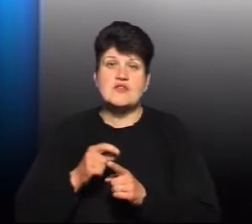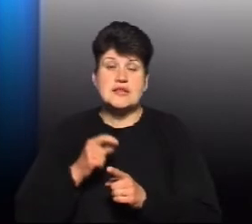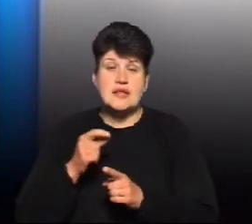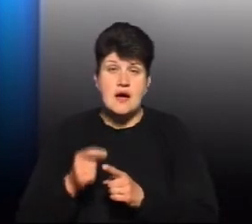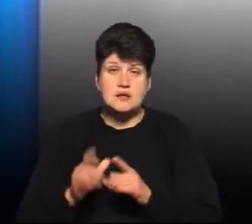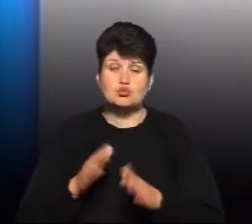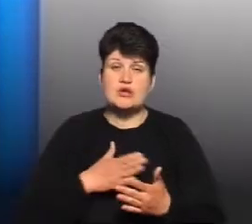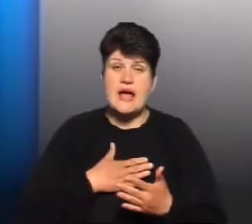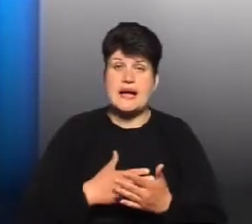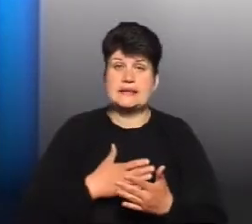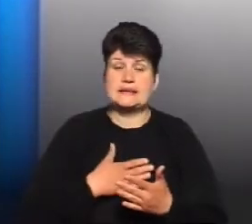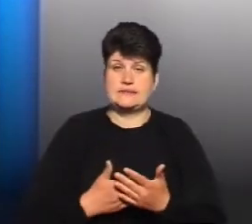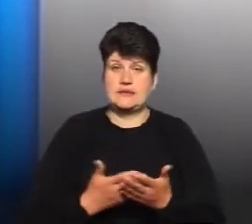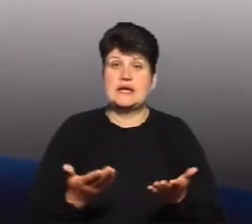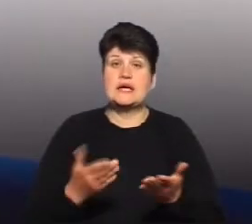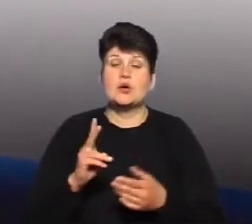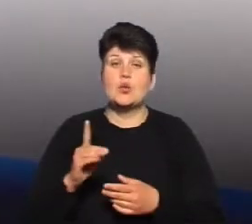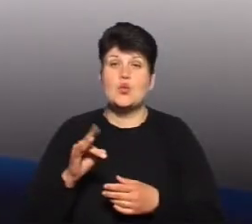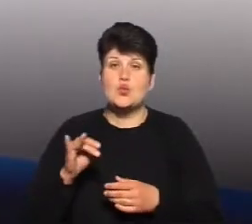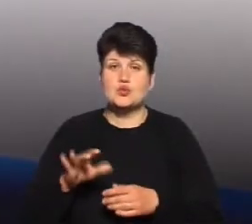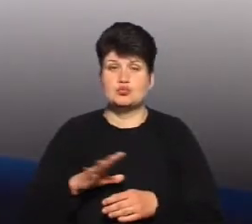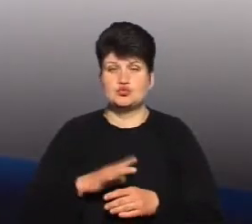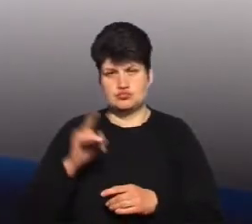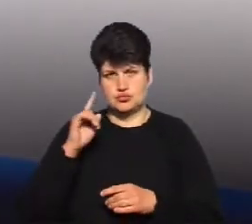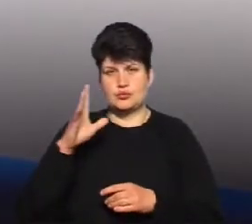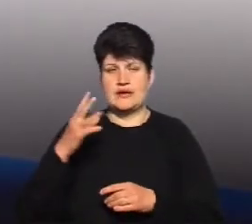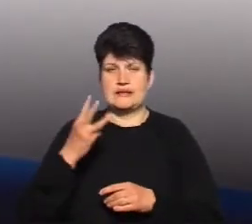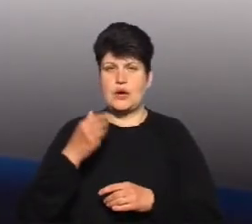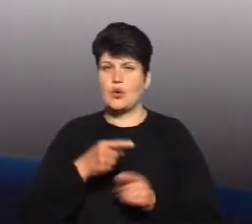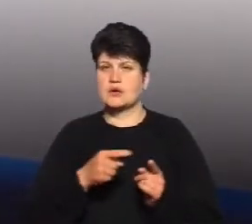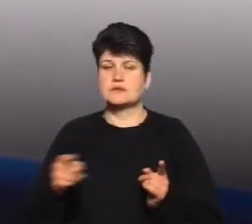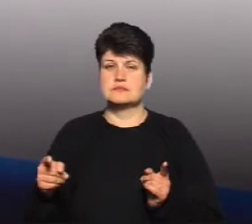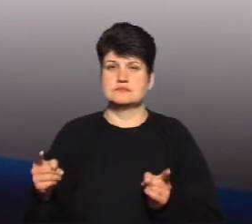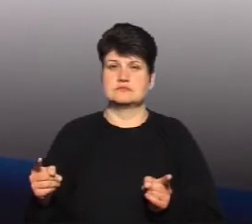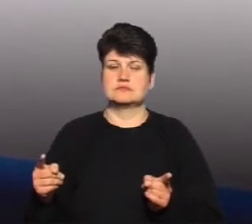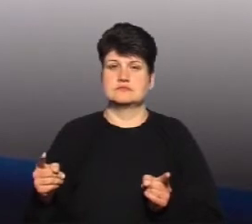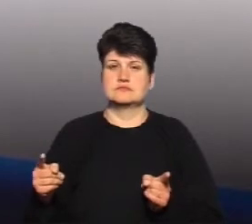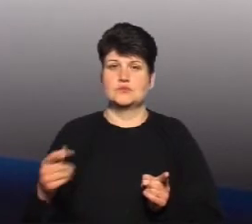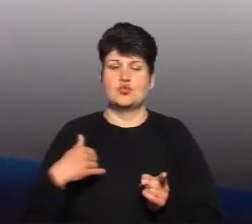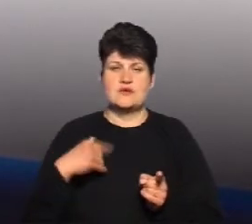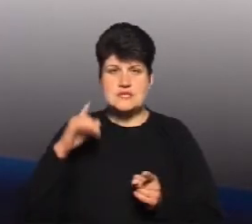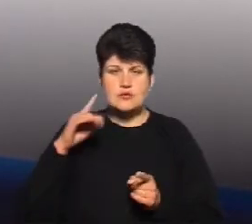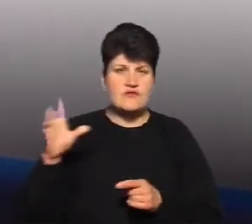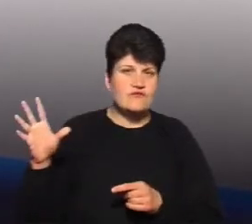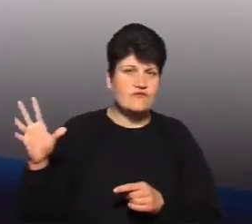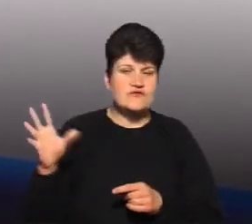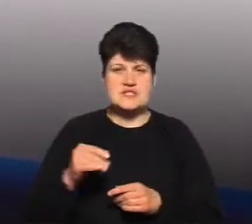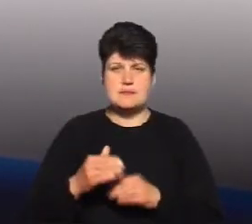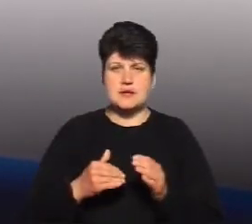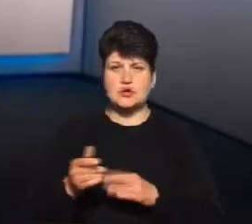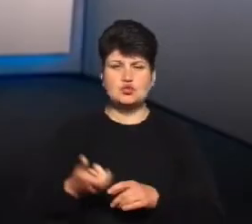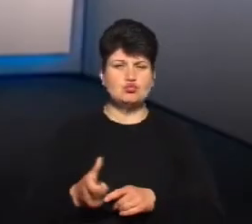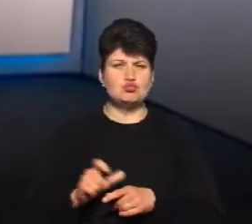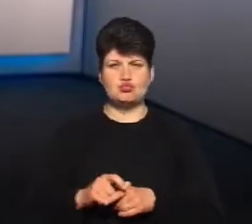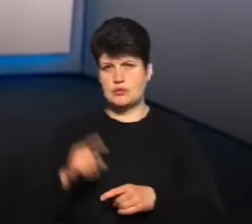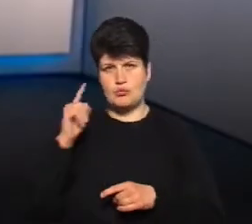активними. Який курс от за 3 роки був найпопулярнішим? Ну, ви знаєте, в нас всі курси практично, вони є дуже популярними, тому